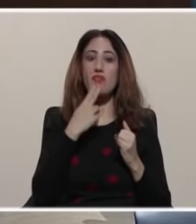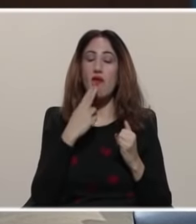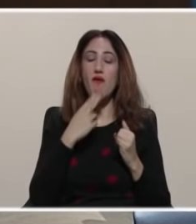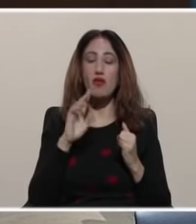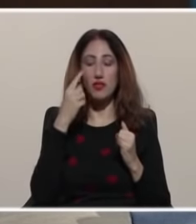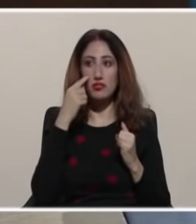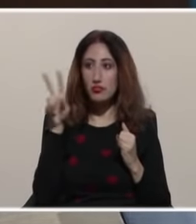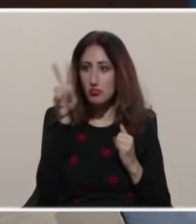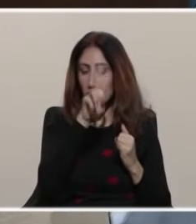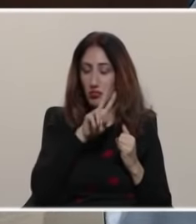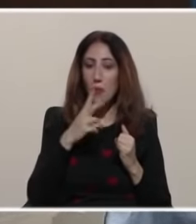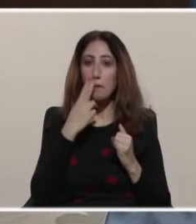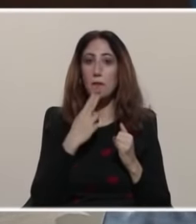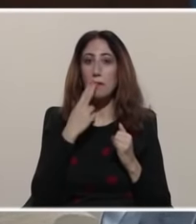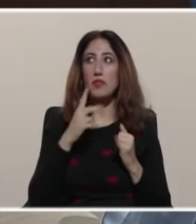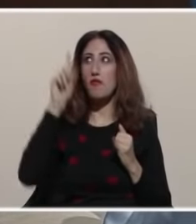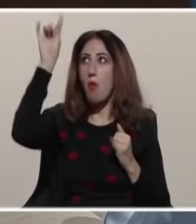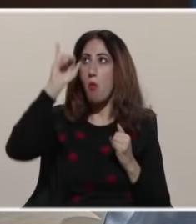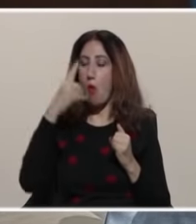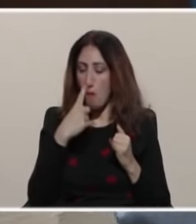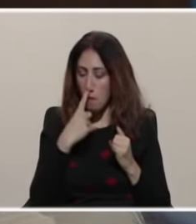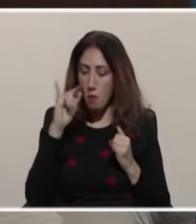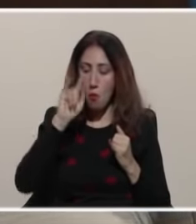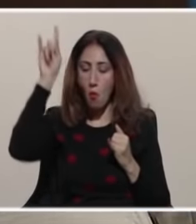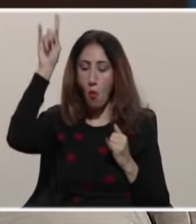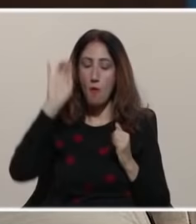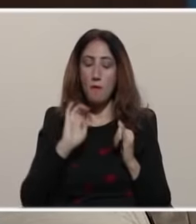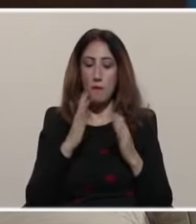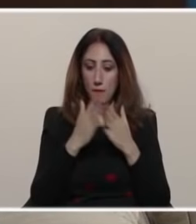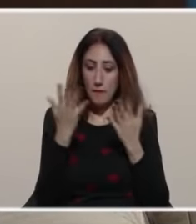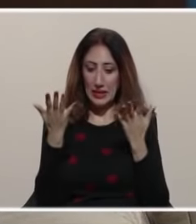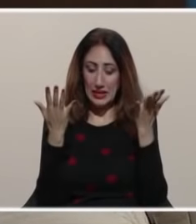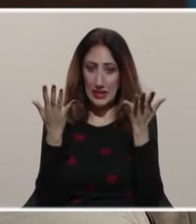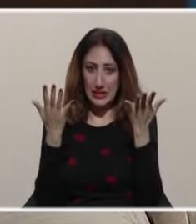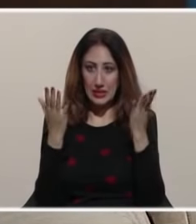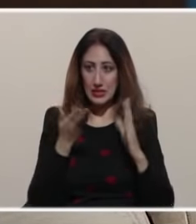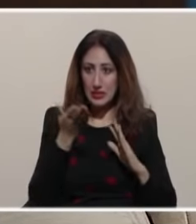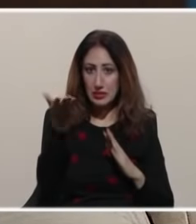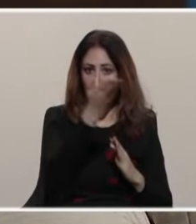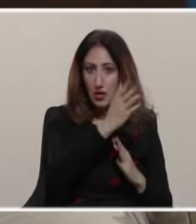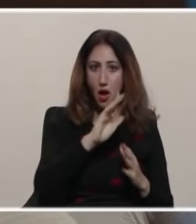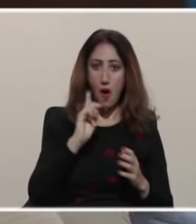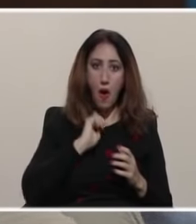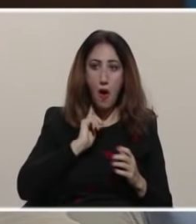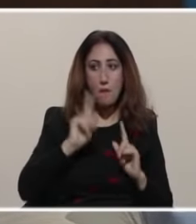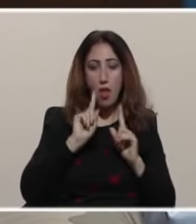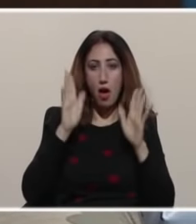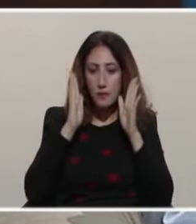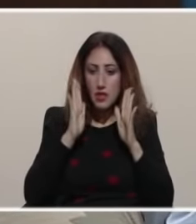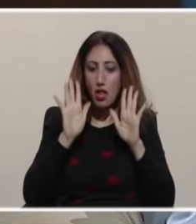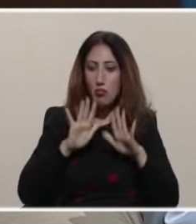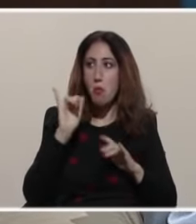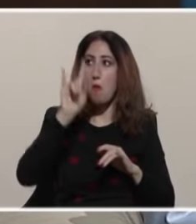الذي يبصر به يعني لا ينظر إلا إلى ما يرضي الله، ويده التي يبطش بها يعني لا تمتد يده إلا إلى طاعة الله.